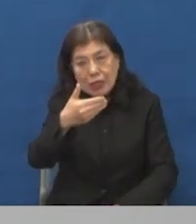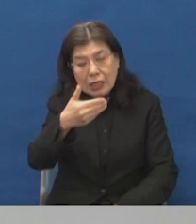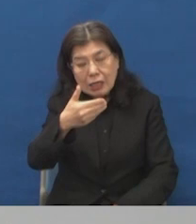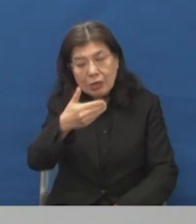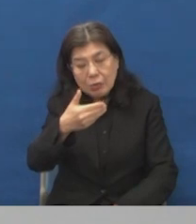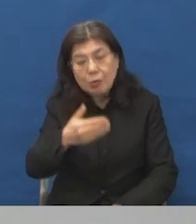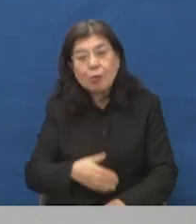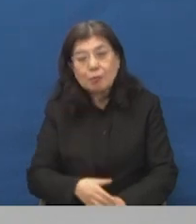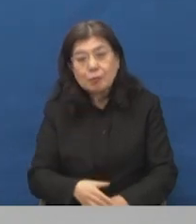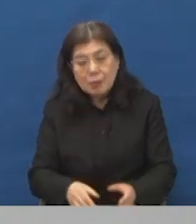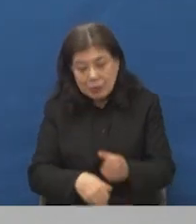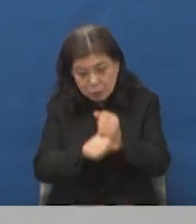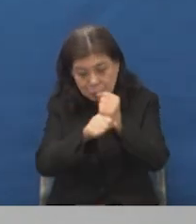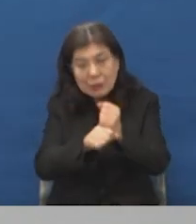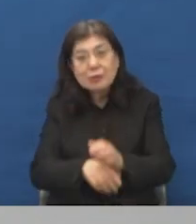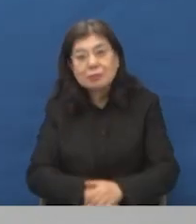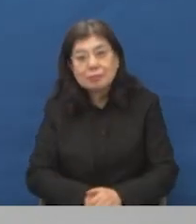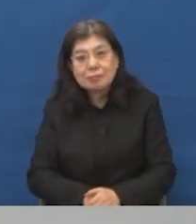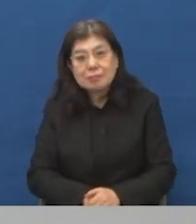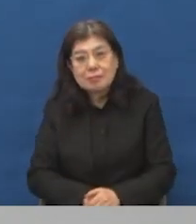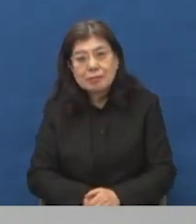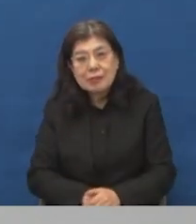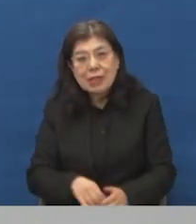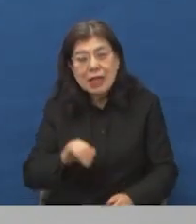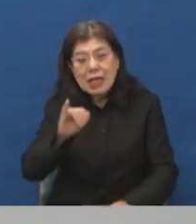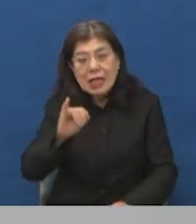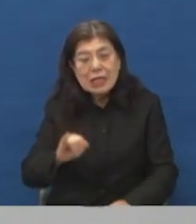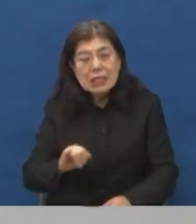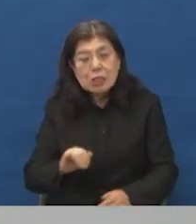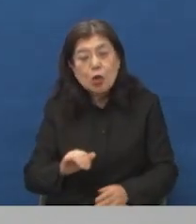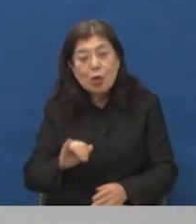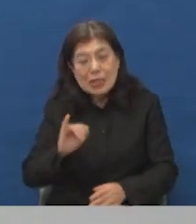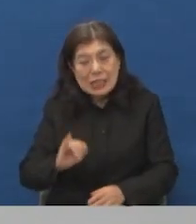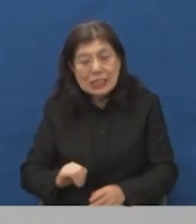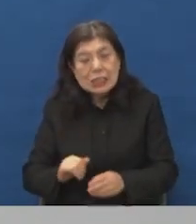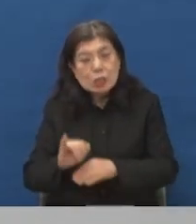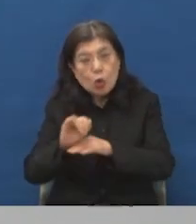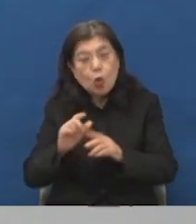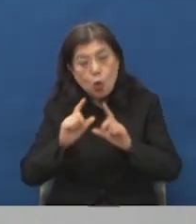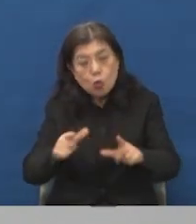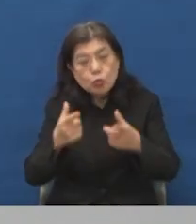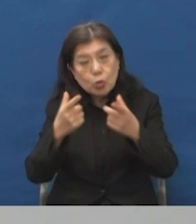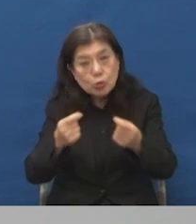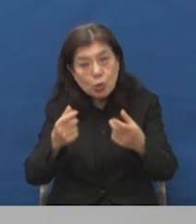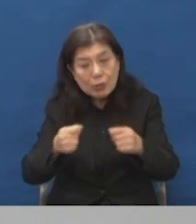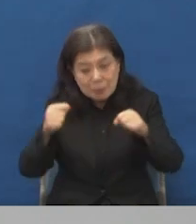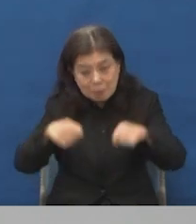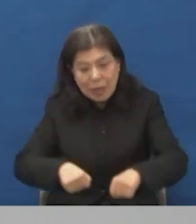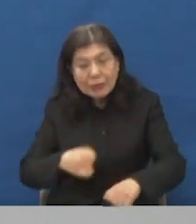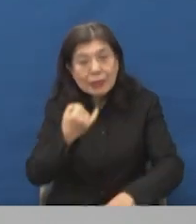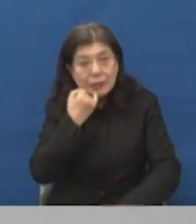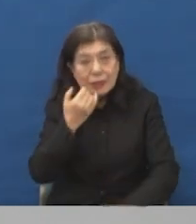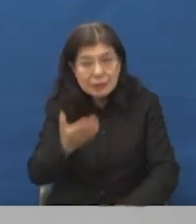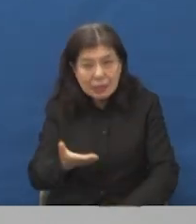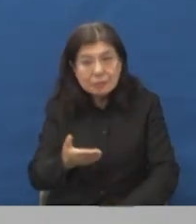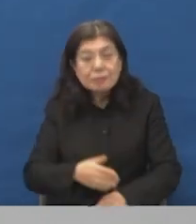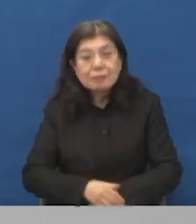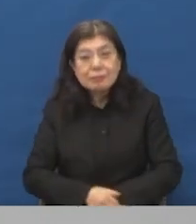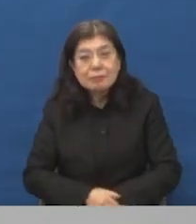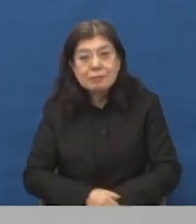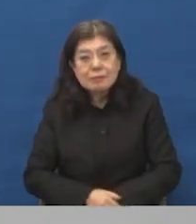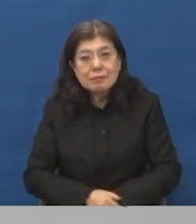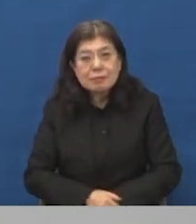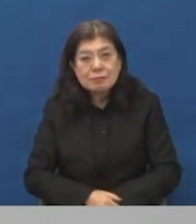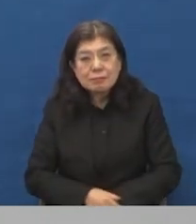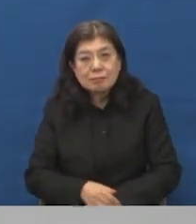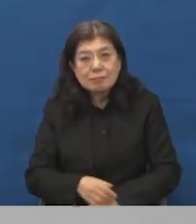付します。本案は委員長報告のとおり、原案のとおり可決することにご異議ありませんか。ご異議